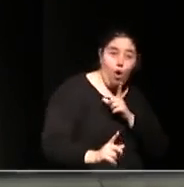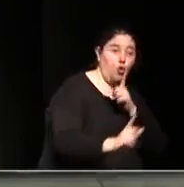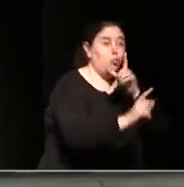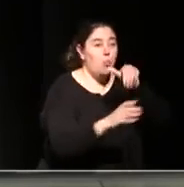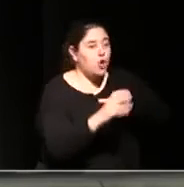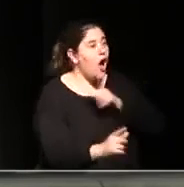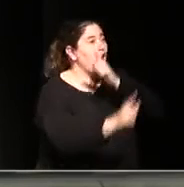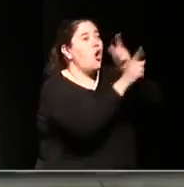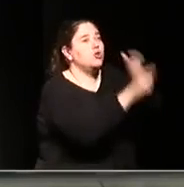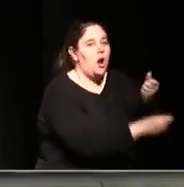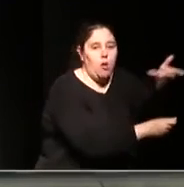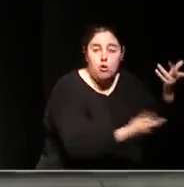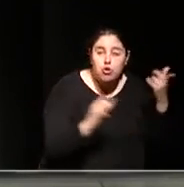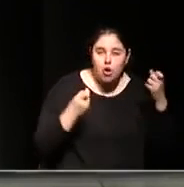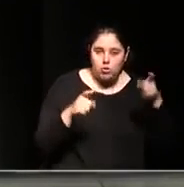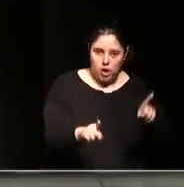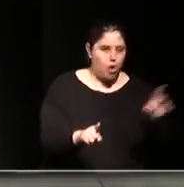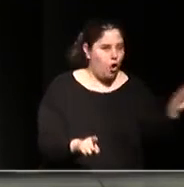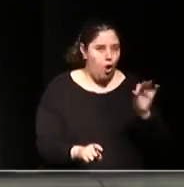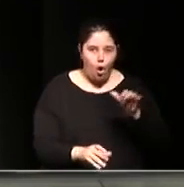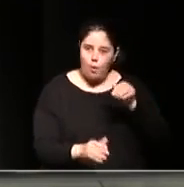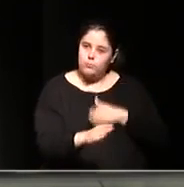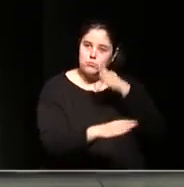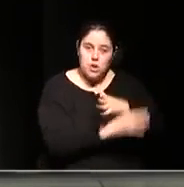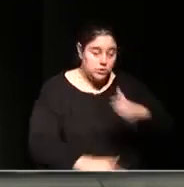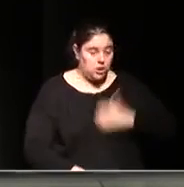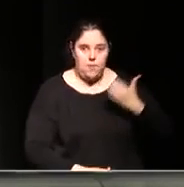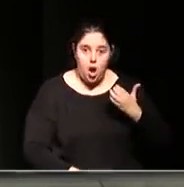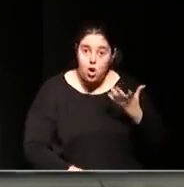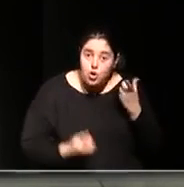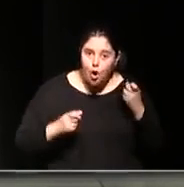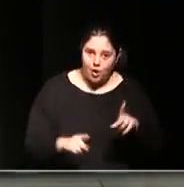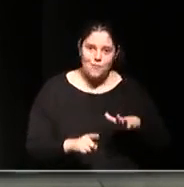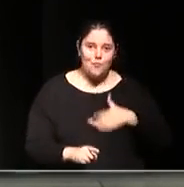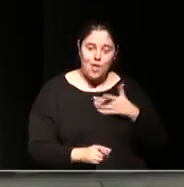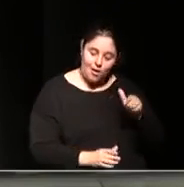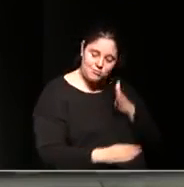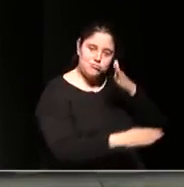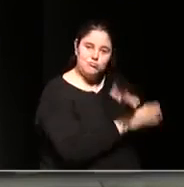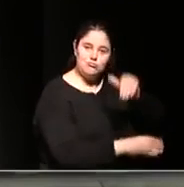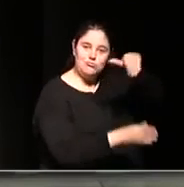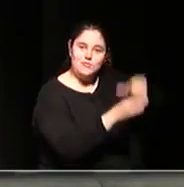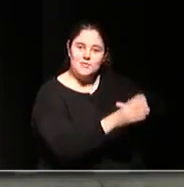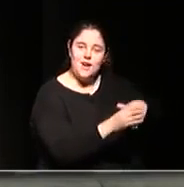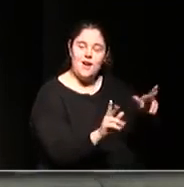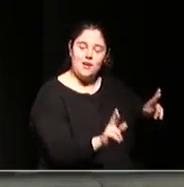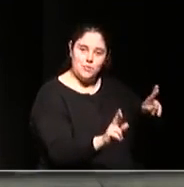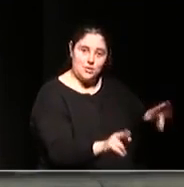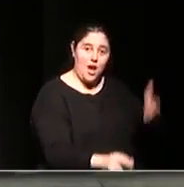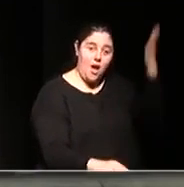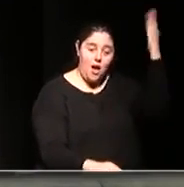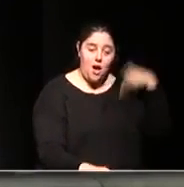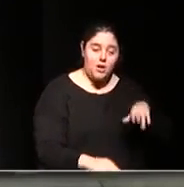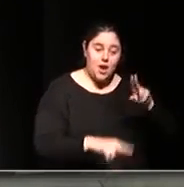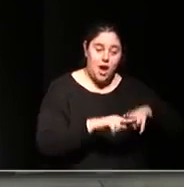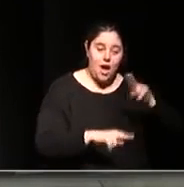ningú. No aneu a votar amb ràbia, podeu votar amb esperança. Ahir en un acte a Montmeló, hi va haver